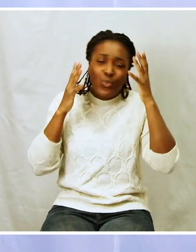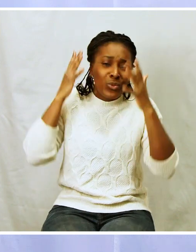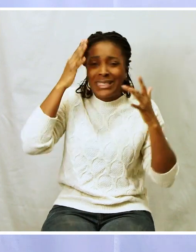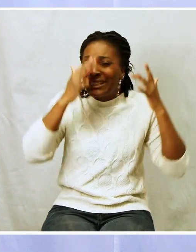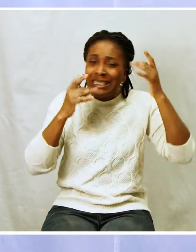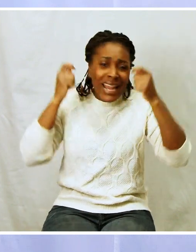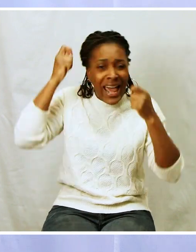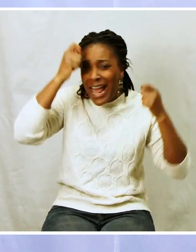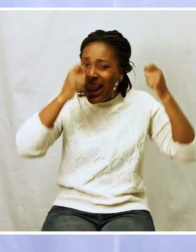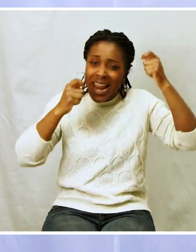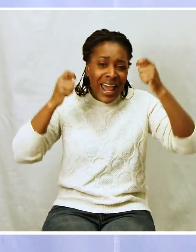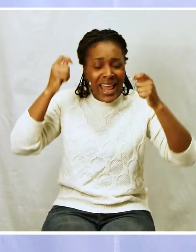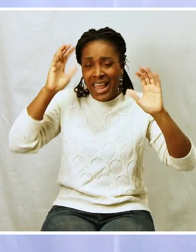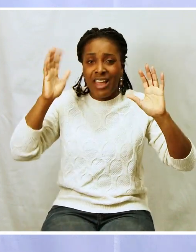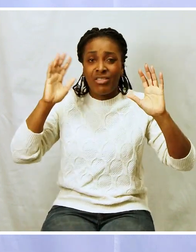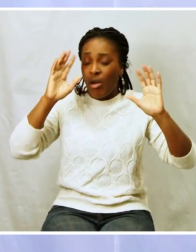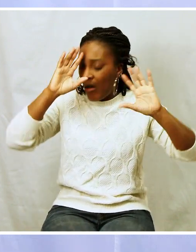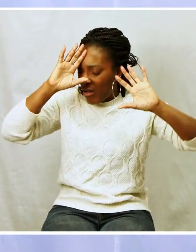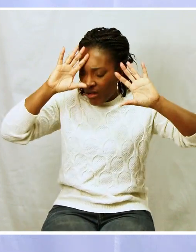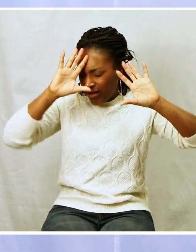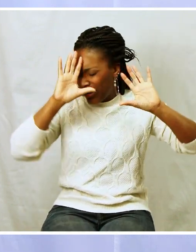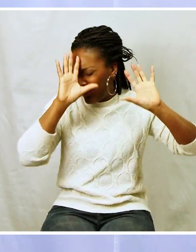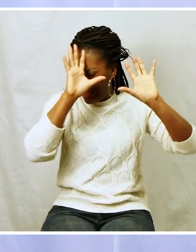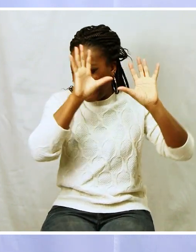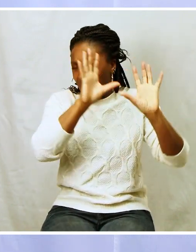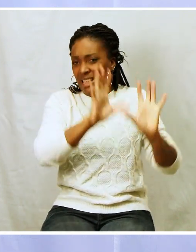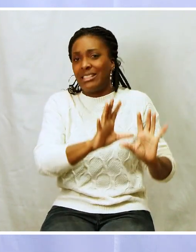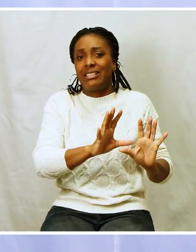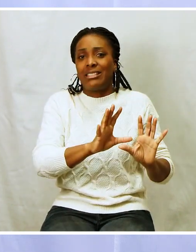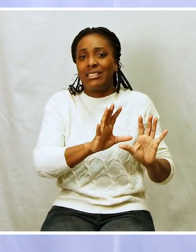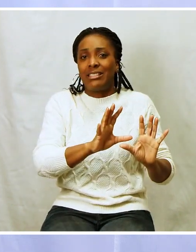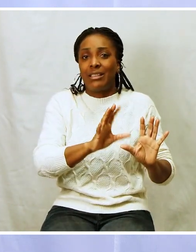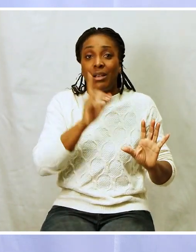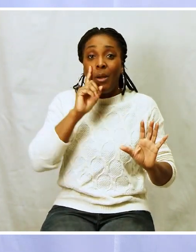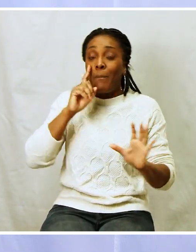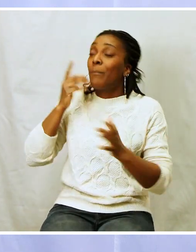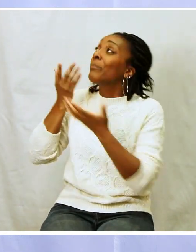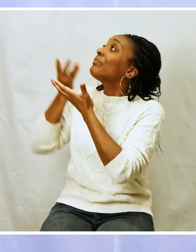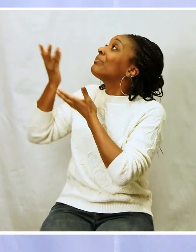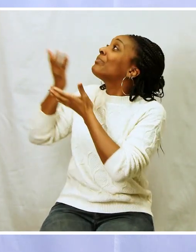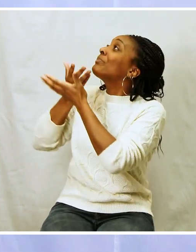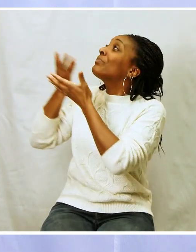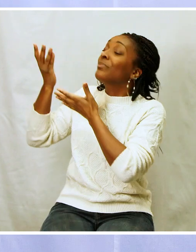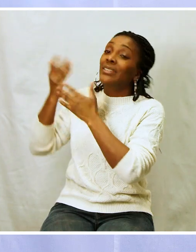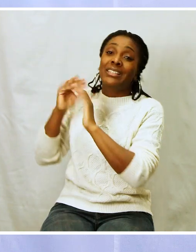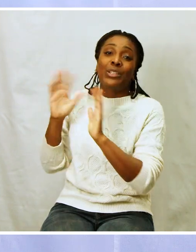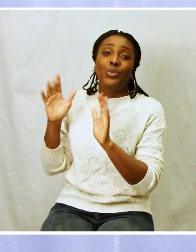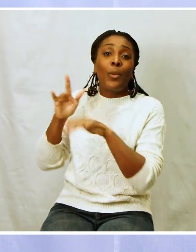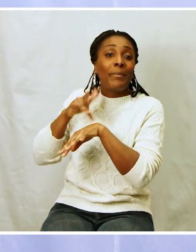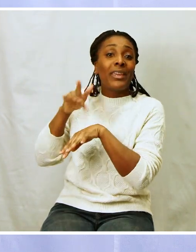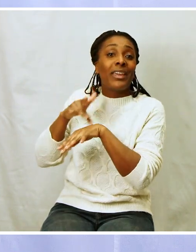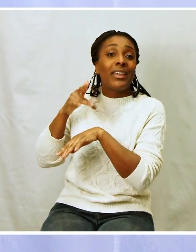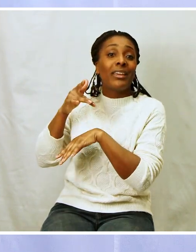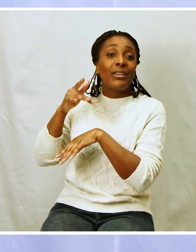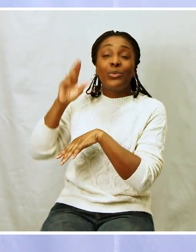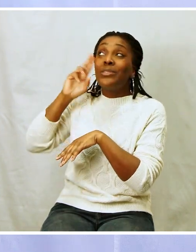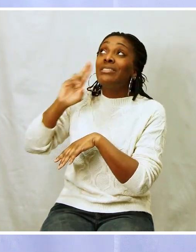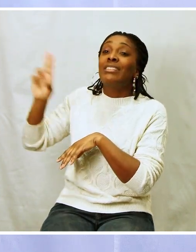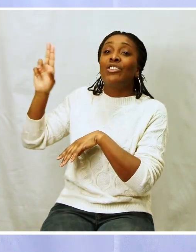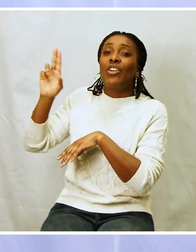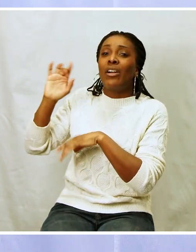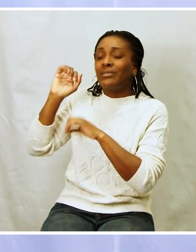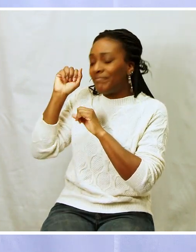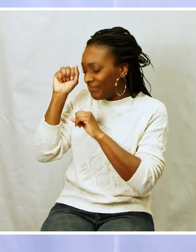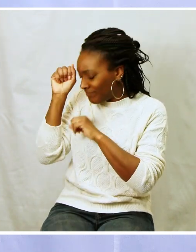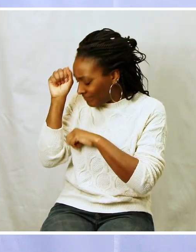permets pas de venir, eh bien, occuper ton esprit parce que moi, je m'occupe de ta vie. Viens juste à mes pieds.